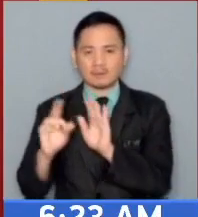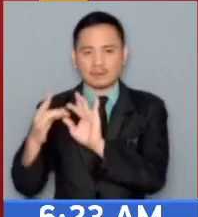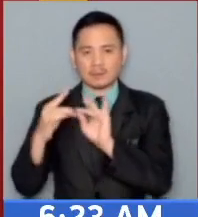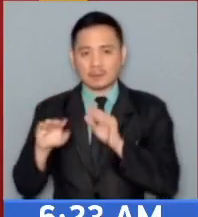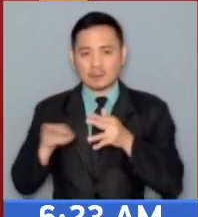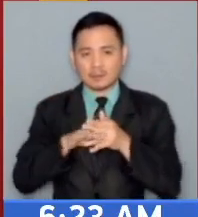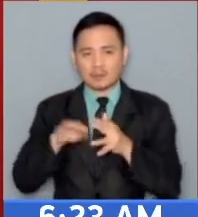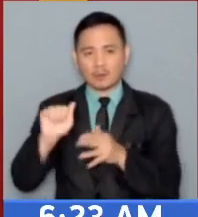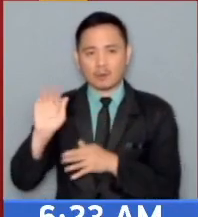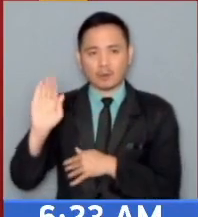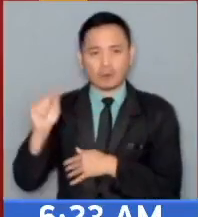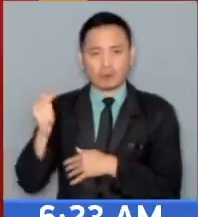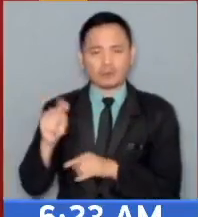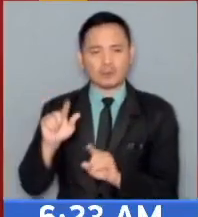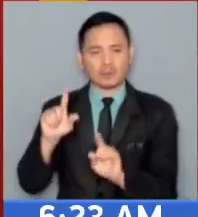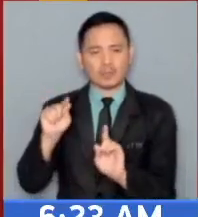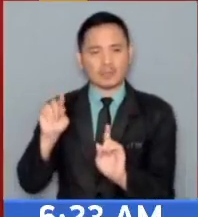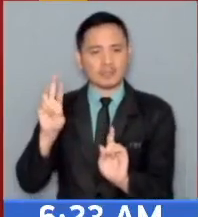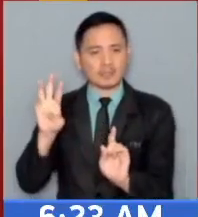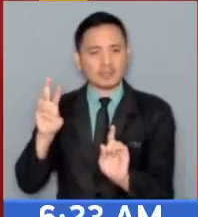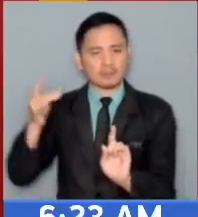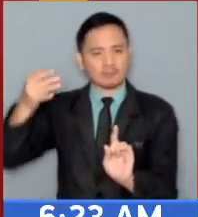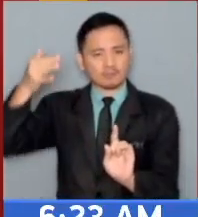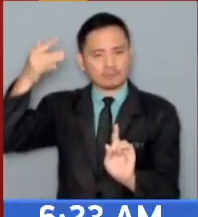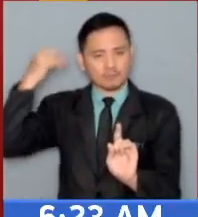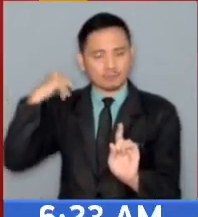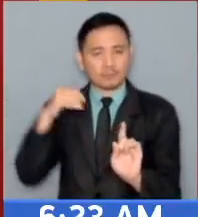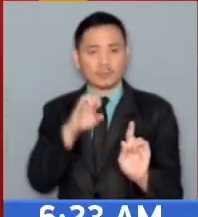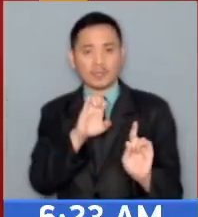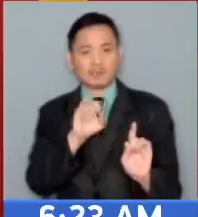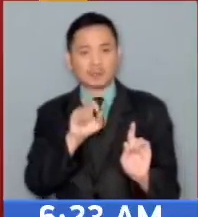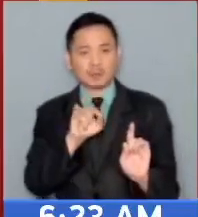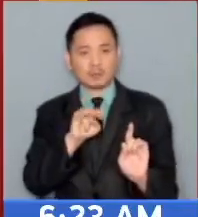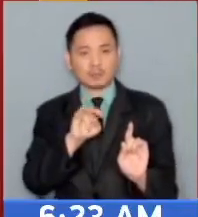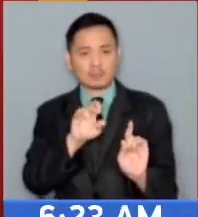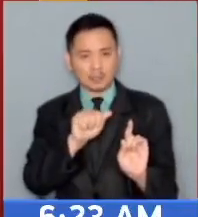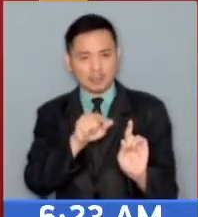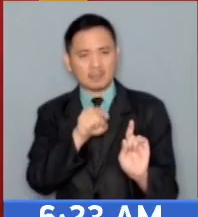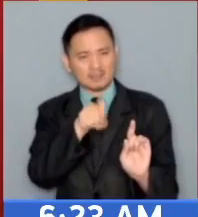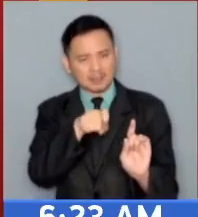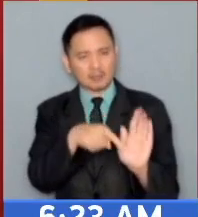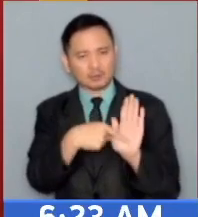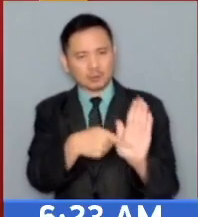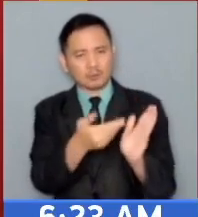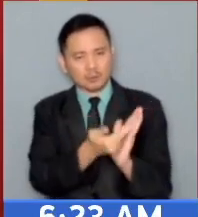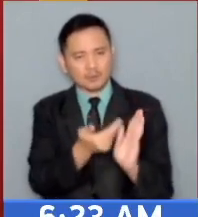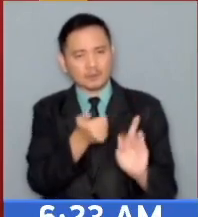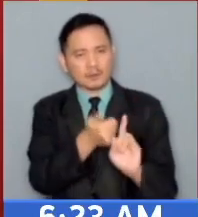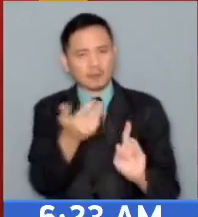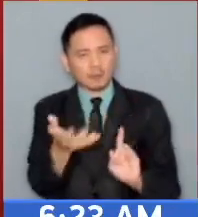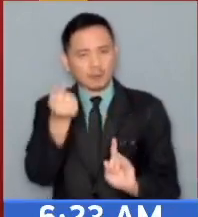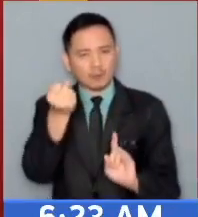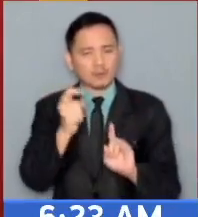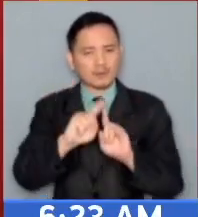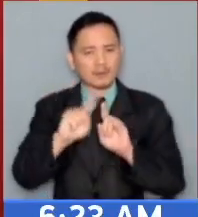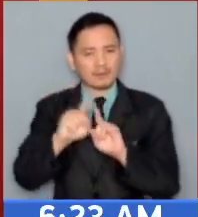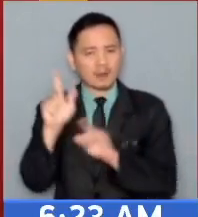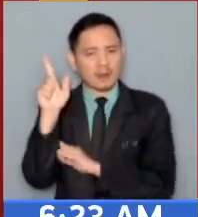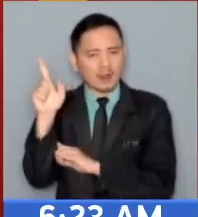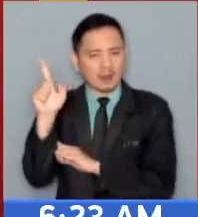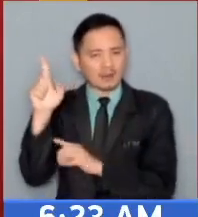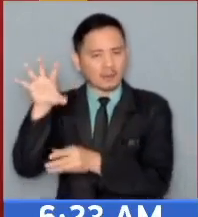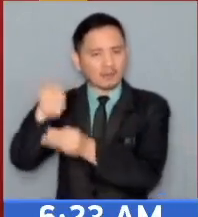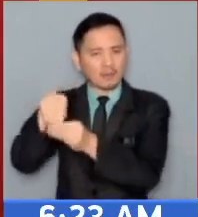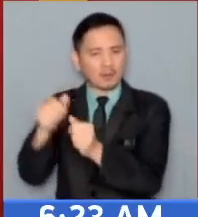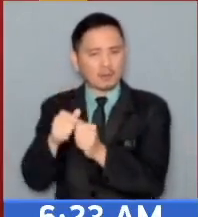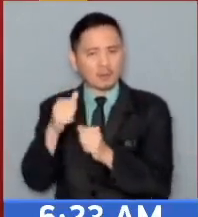bigo ang prosecution na patunayang si Espinosa nagmay-ari ng mga nasamsam na armas sa raid. Binanggit ng korte ang